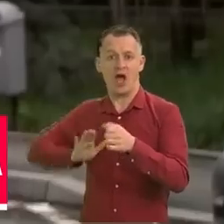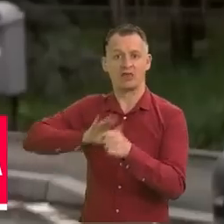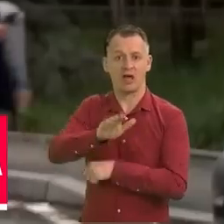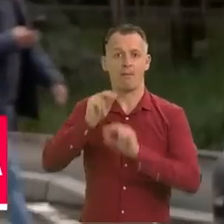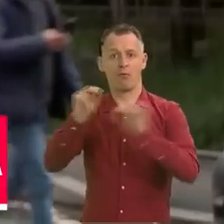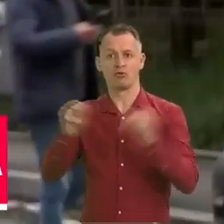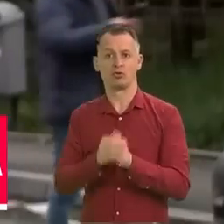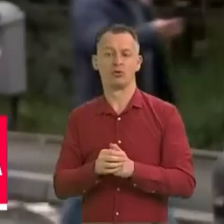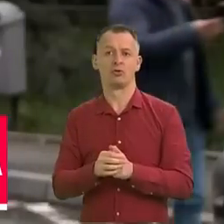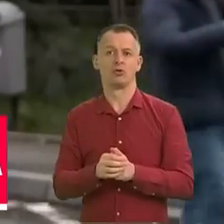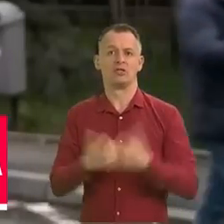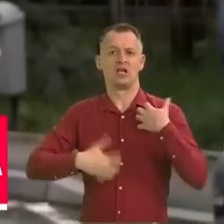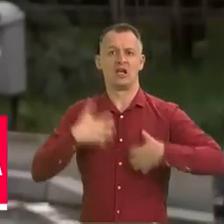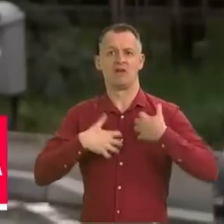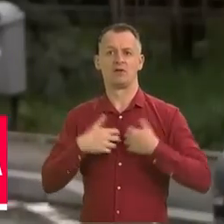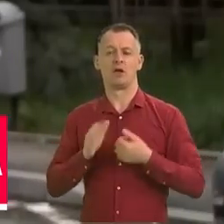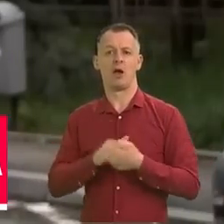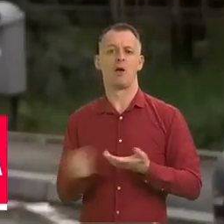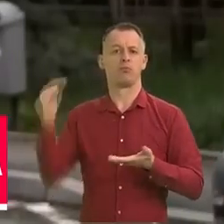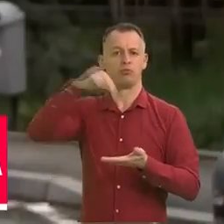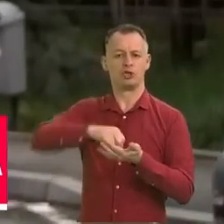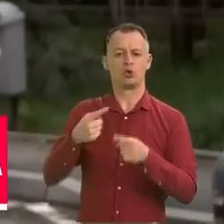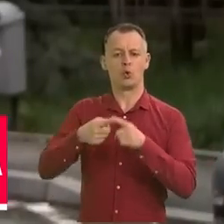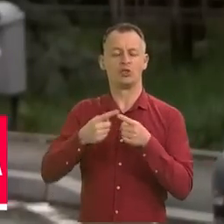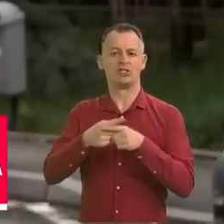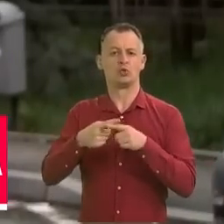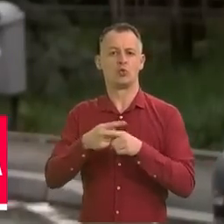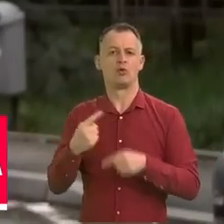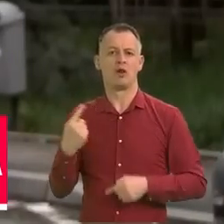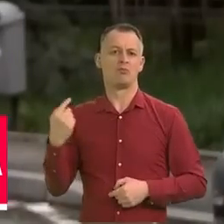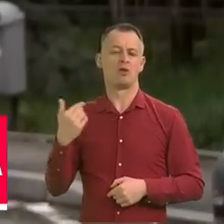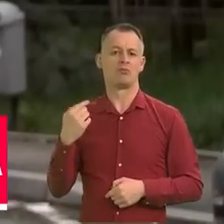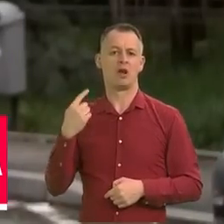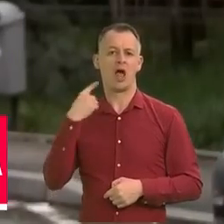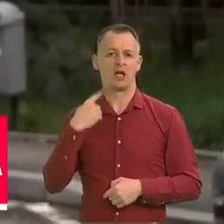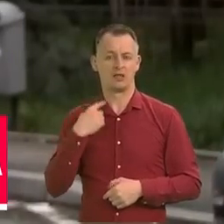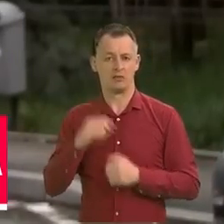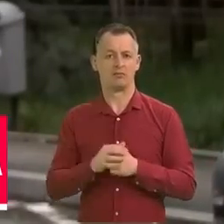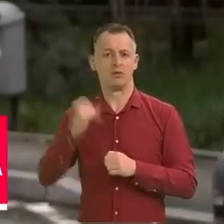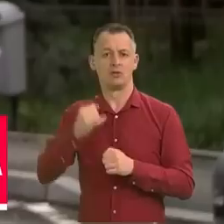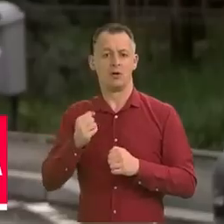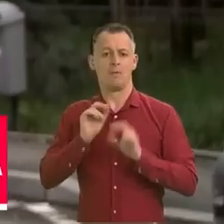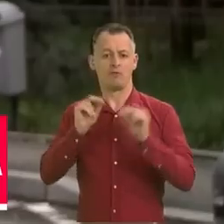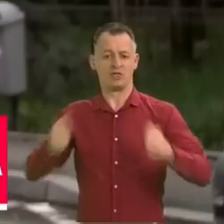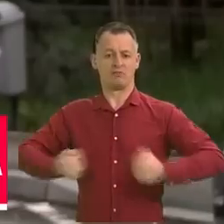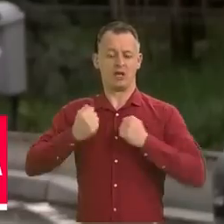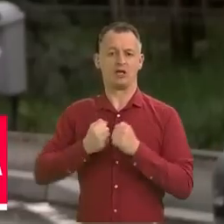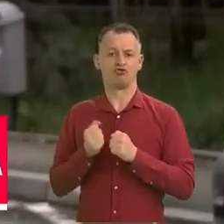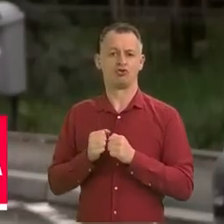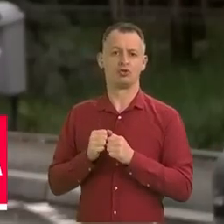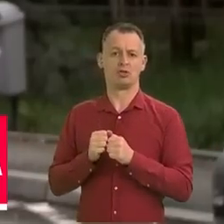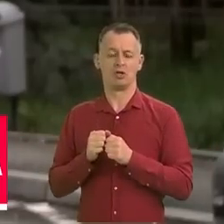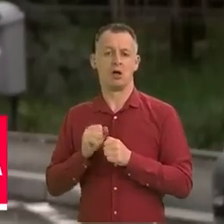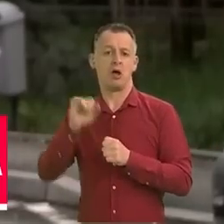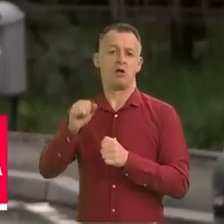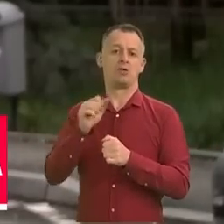și i-a pus pistolul, cuțitul la gât, un cuțit de bucătărie. Profesoara s-a speriat și din ce am înțeles s-ar fi tras cumva de lângă cuțit